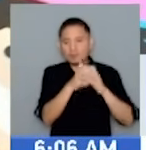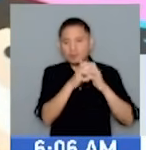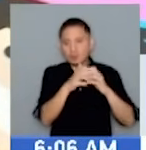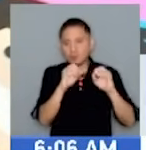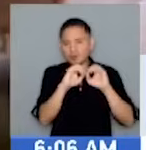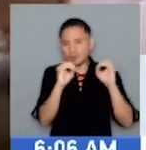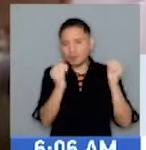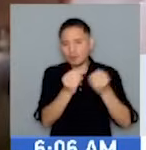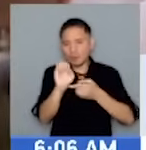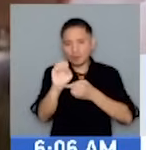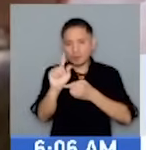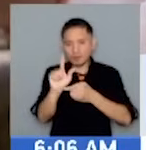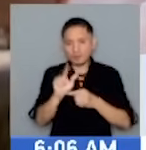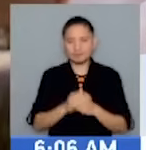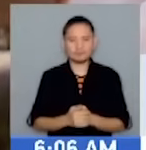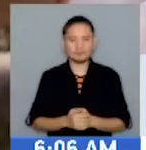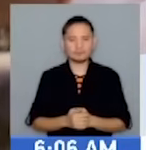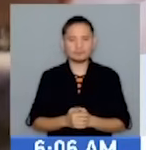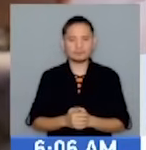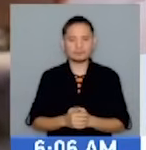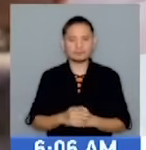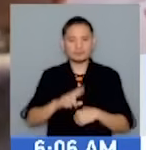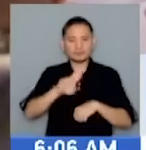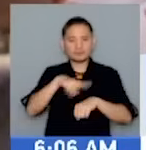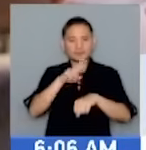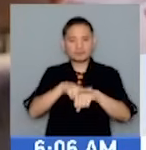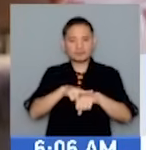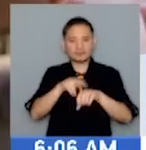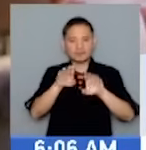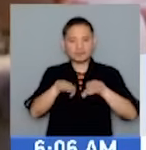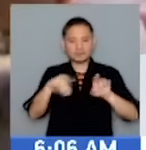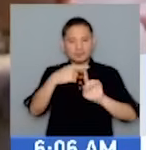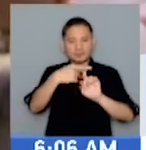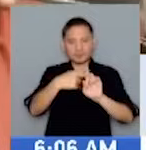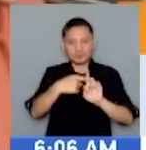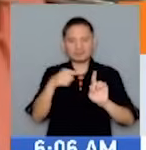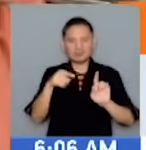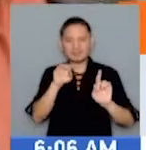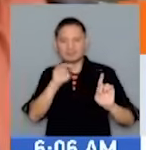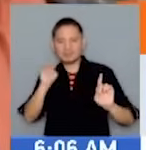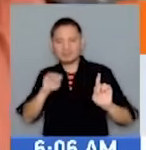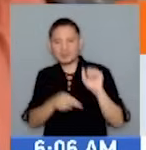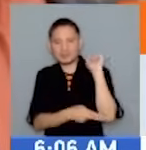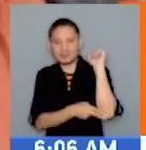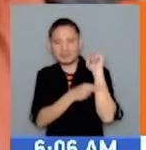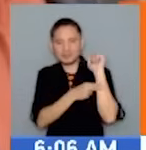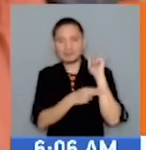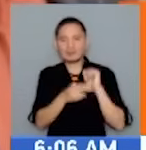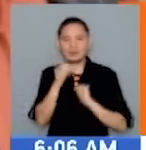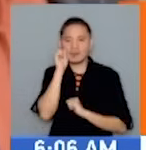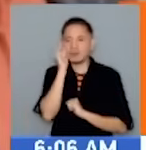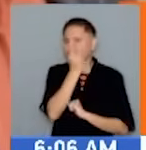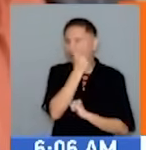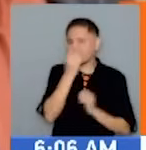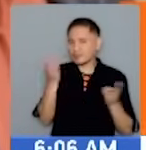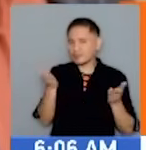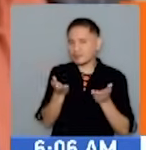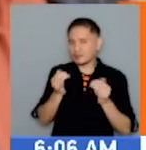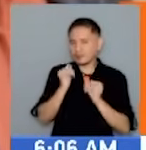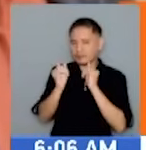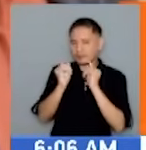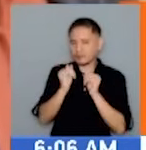National Children's Month sa Manila Hotel, tinanong namin ang vice-presidente ukol dito. Ma'am, yung known allies ninyo sa